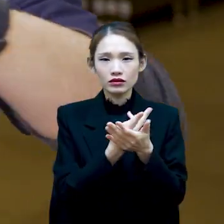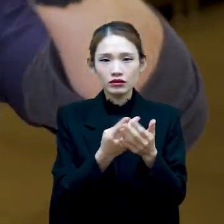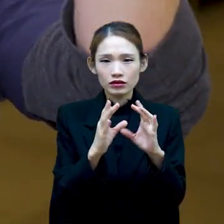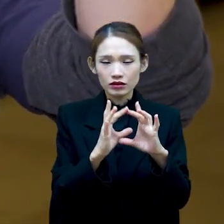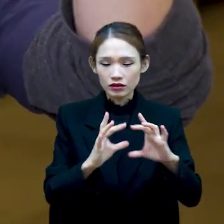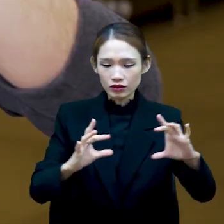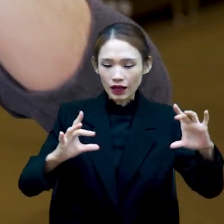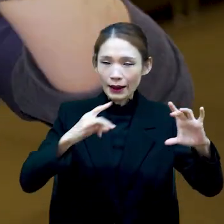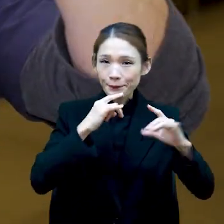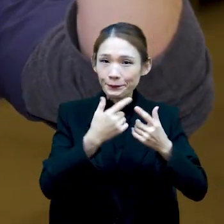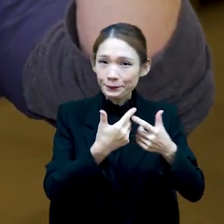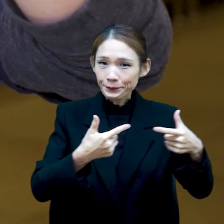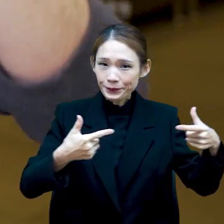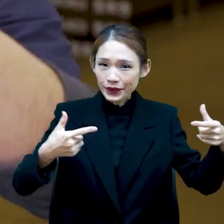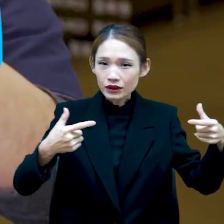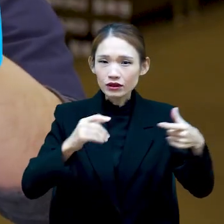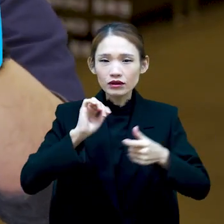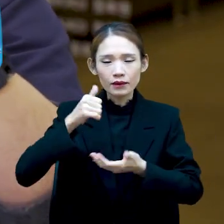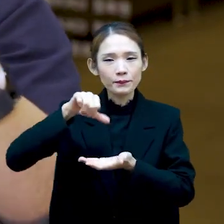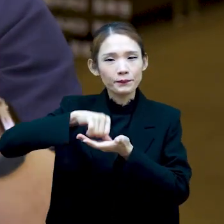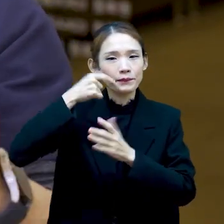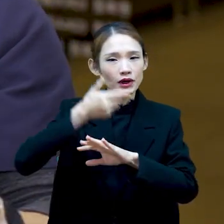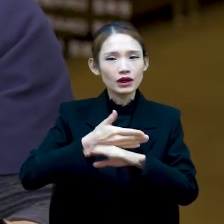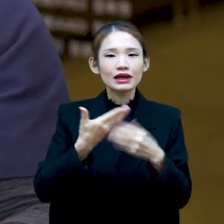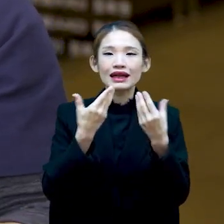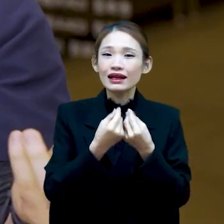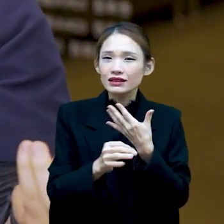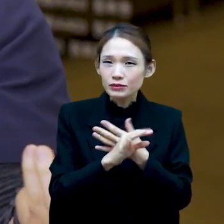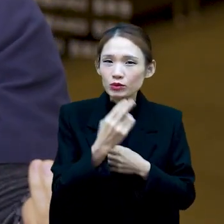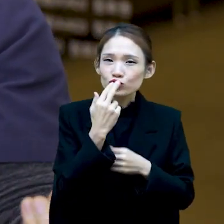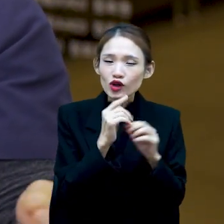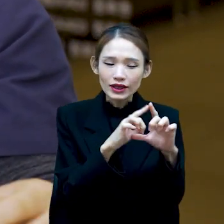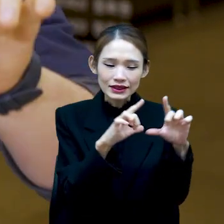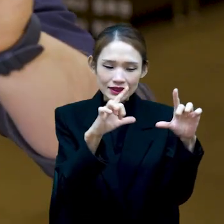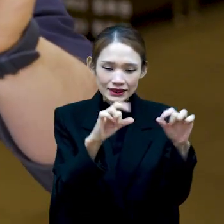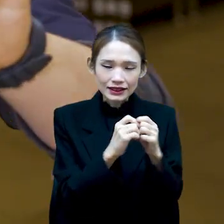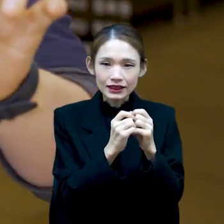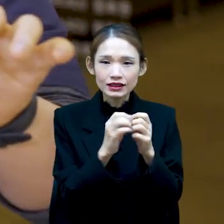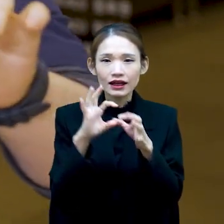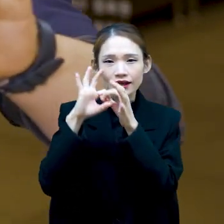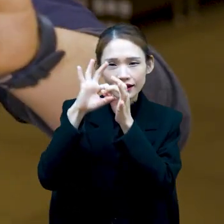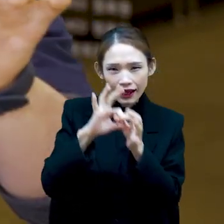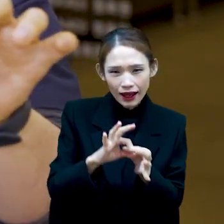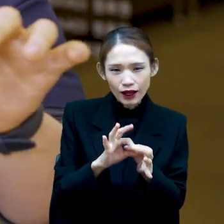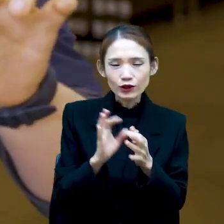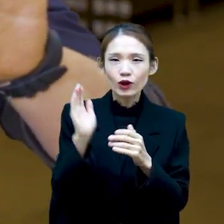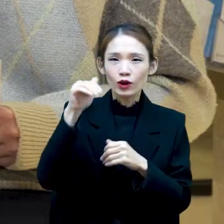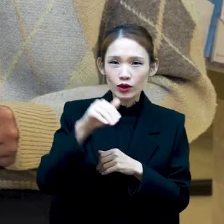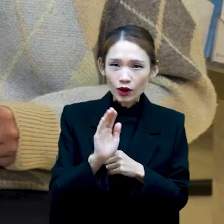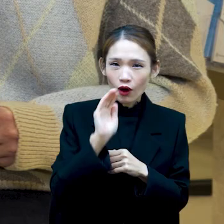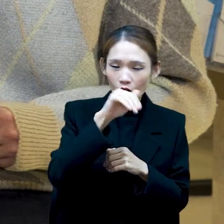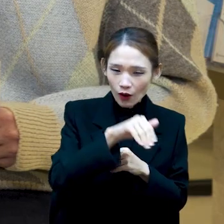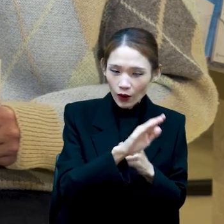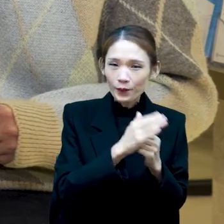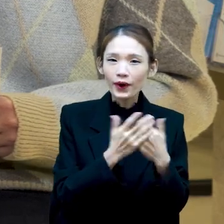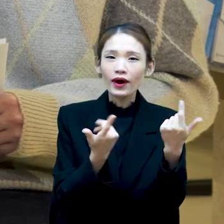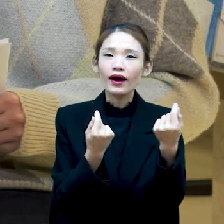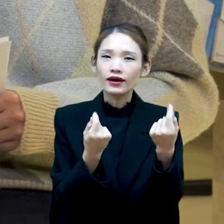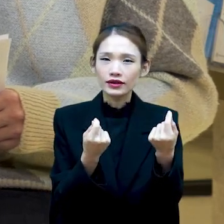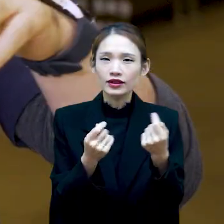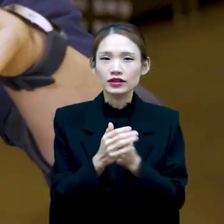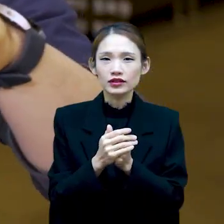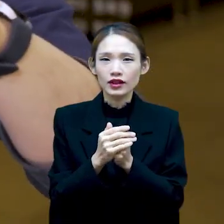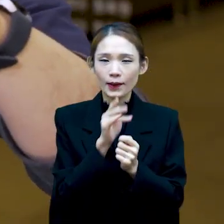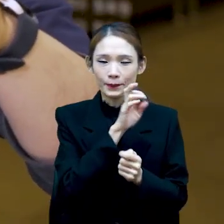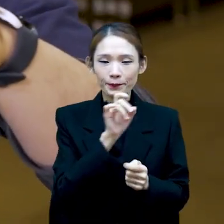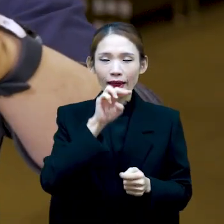이렇게 확 펴져 있던 우리 혈관이 반대쪽으로 접으니까 우리가 예를 들면 플라스틱 카드를 가운데를 계속 여러 번 꾸기면 하얀 선 가는 거예요. 그쵸.